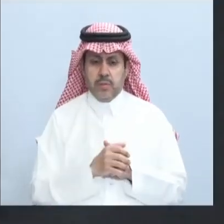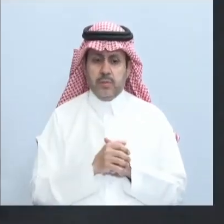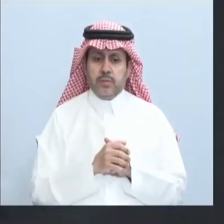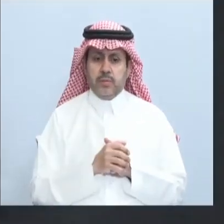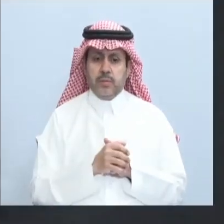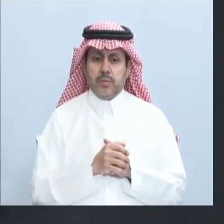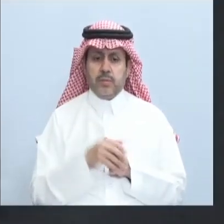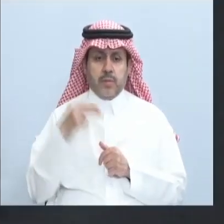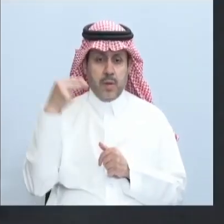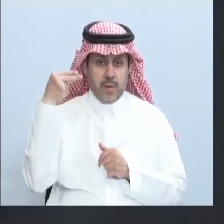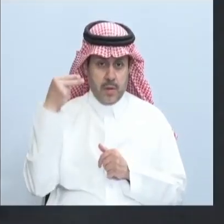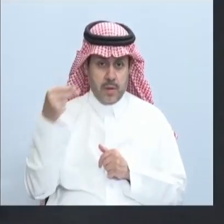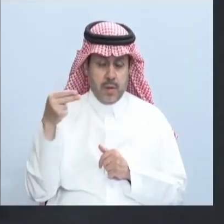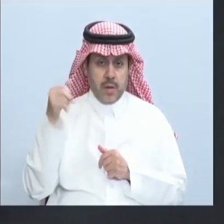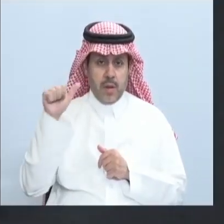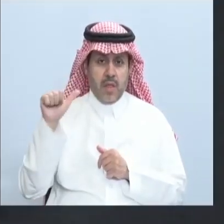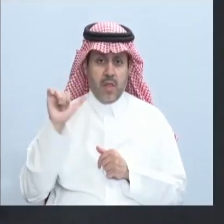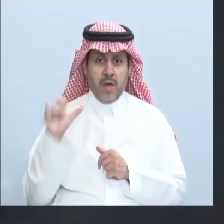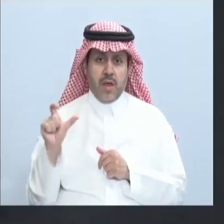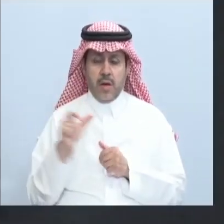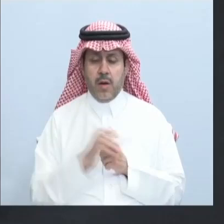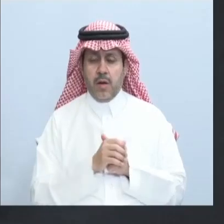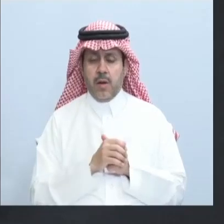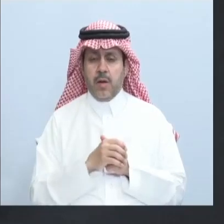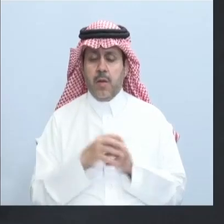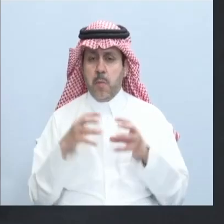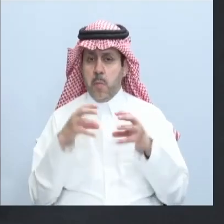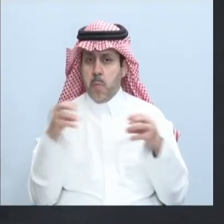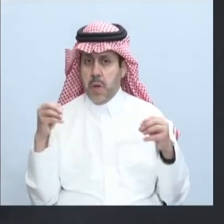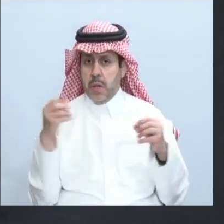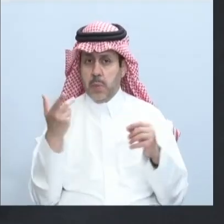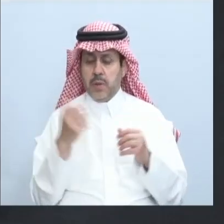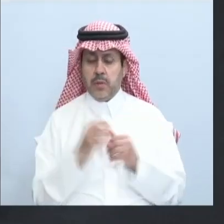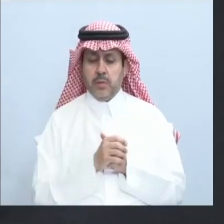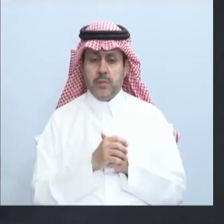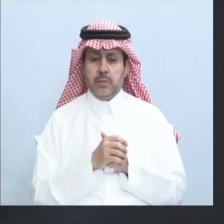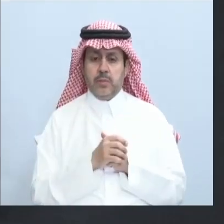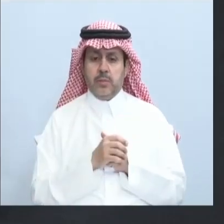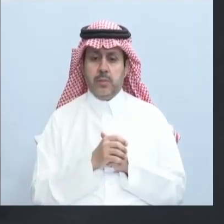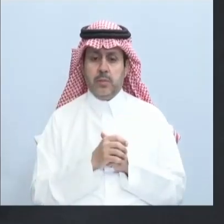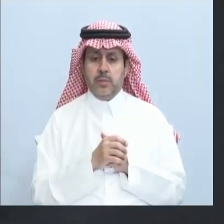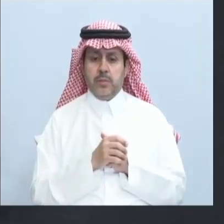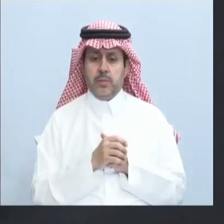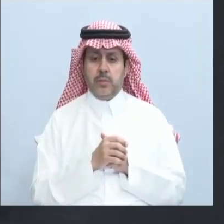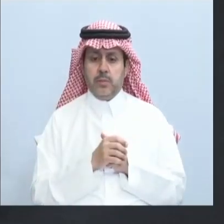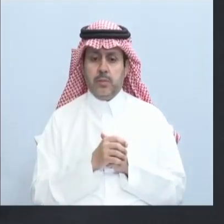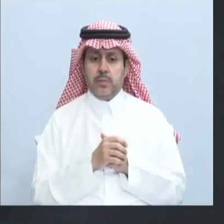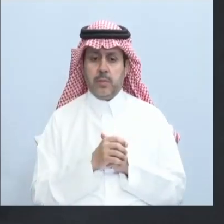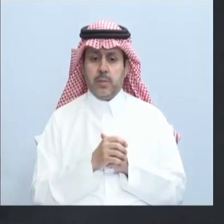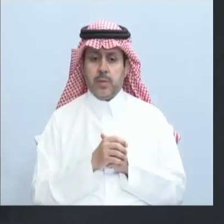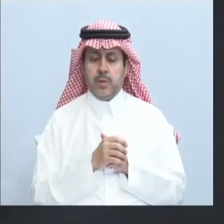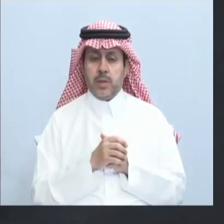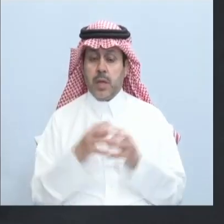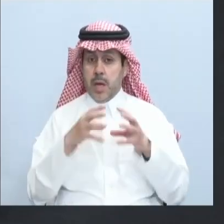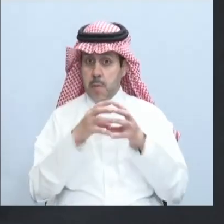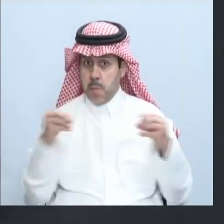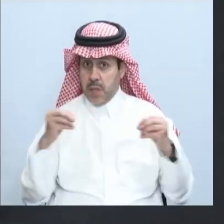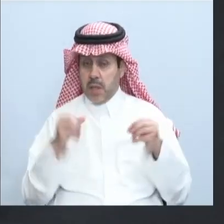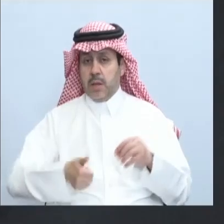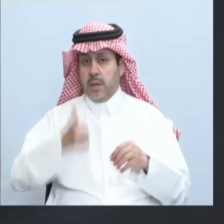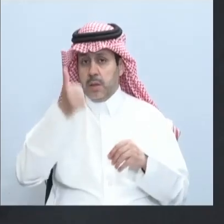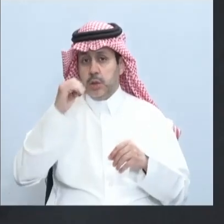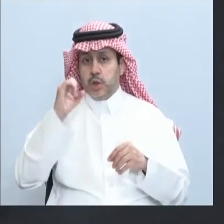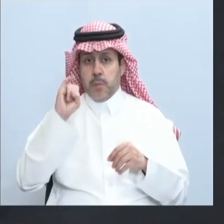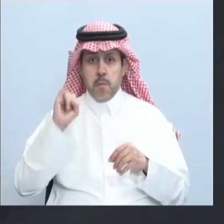عضين ما المراد بهذه الكلمه من خلال ما تاملنا وذكرناه في المعنى الاجمالي لهذه الايات